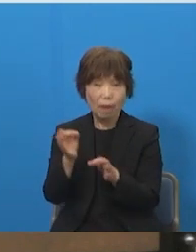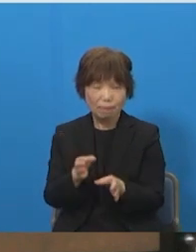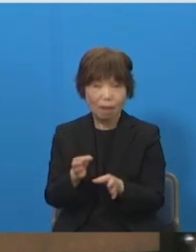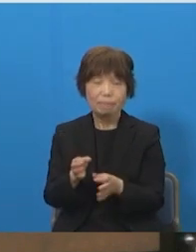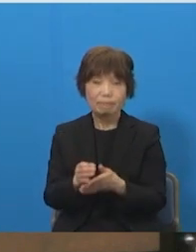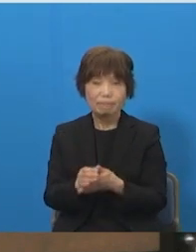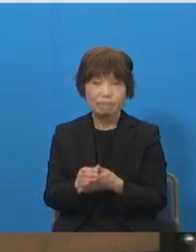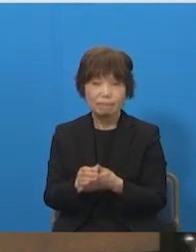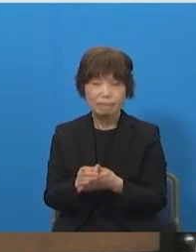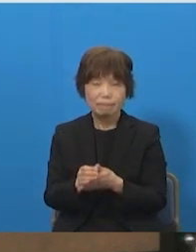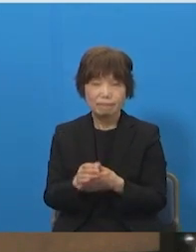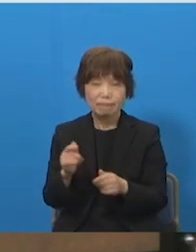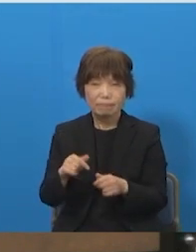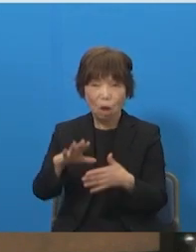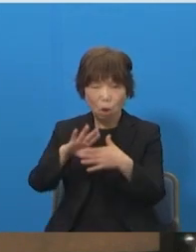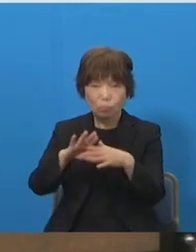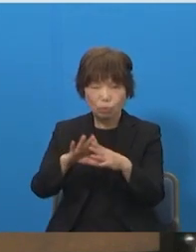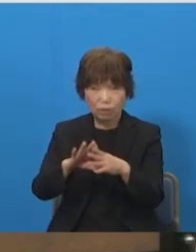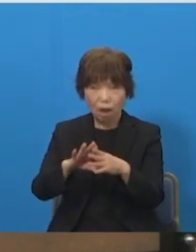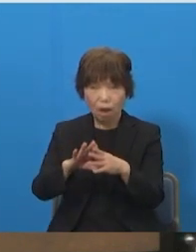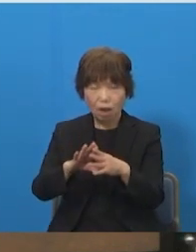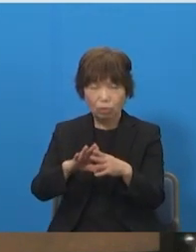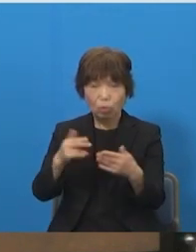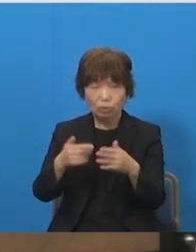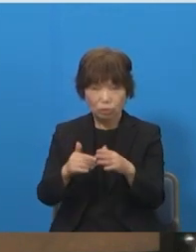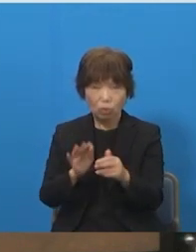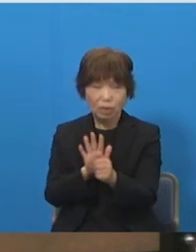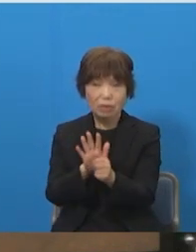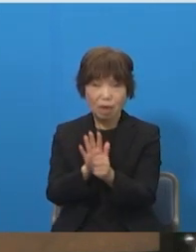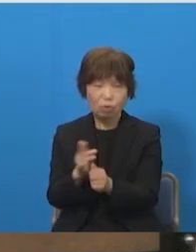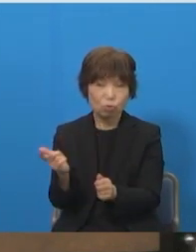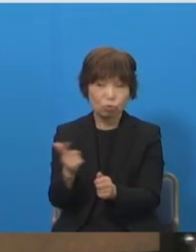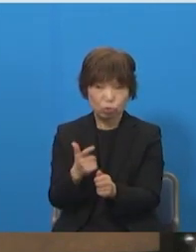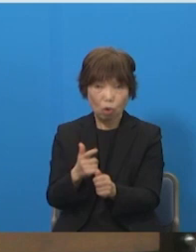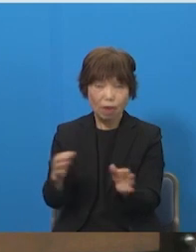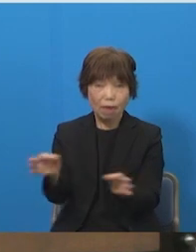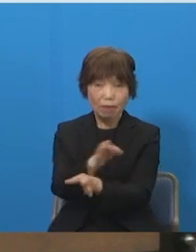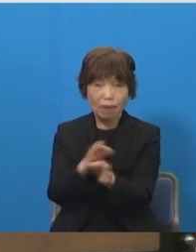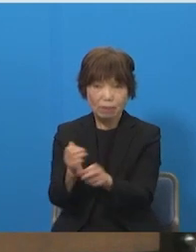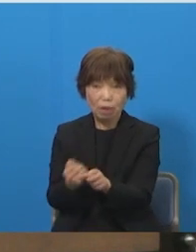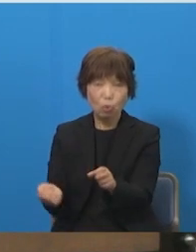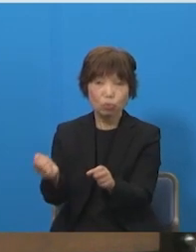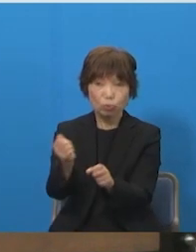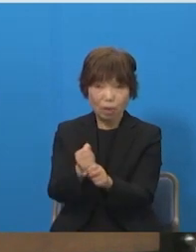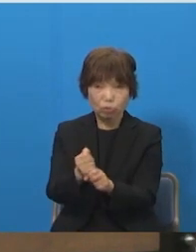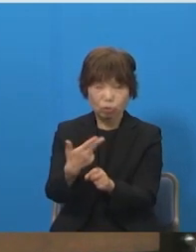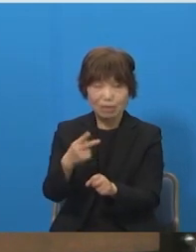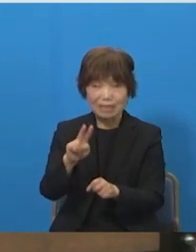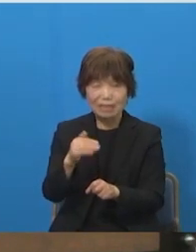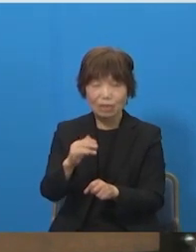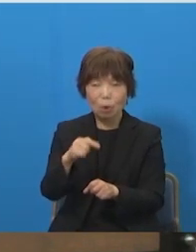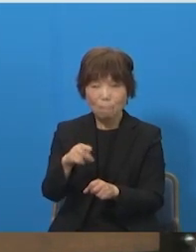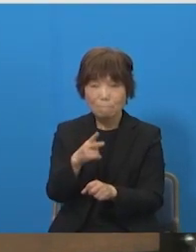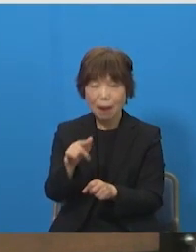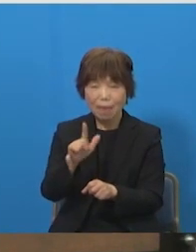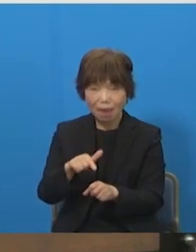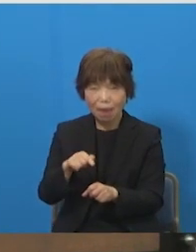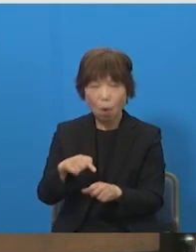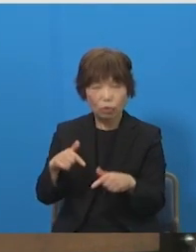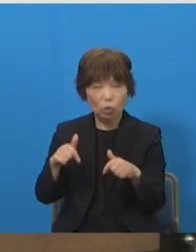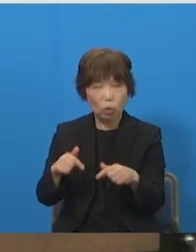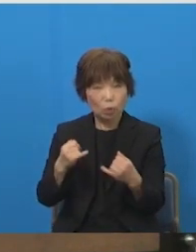され、また文化指導を支える強い経済の復活、京都・日本のシリコンバレーにしたいとおっしゃられ